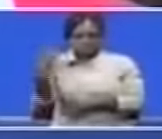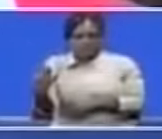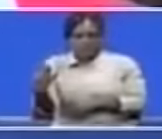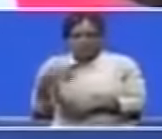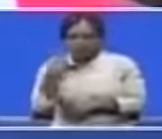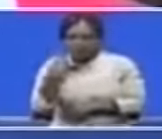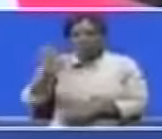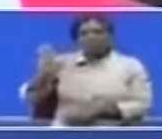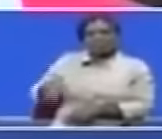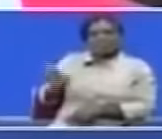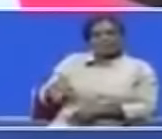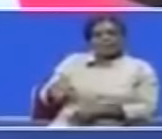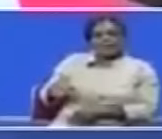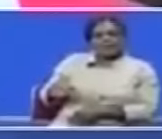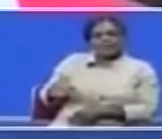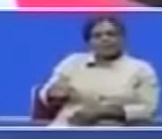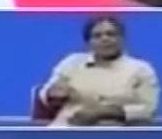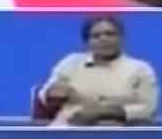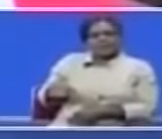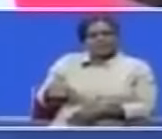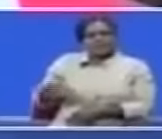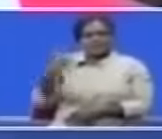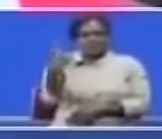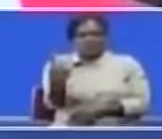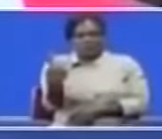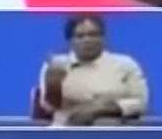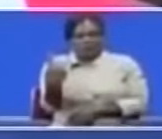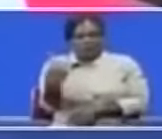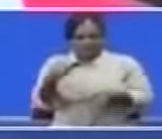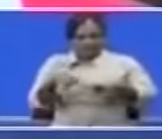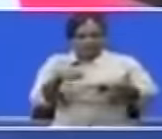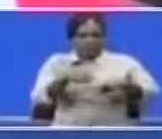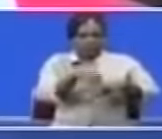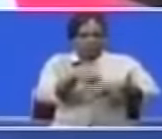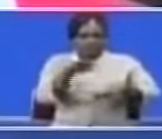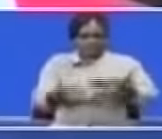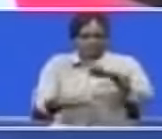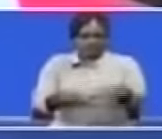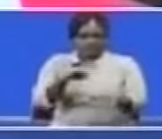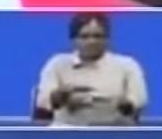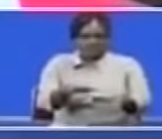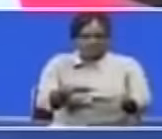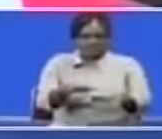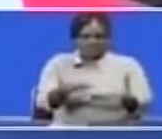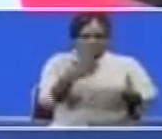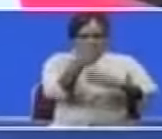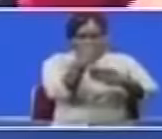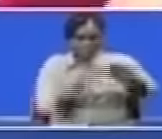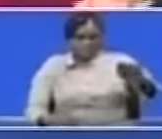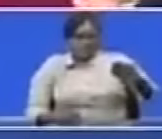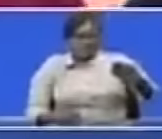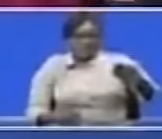wakiwa kina mama ambao katika waliumia, mmoja wao katika vidole vyake viwili vya mguu vileza